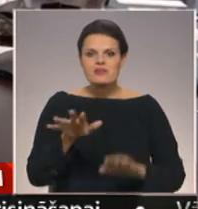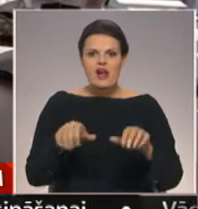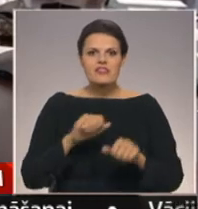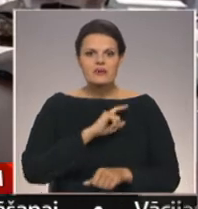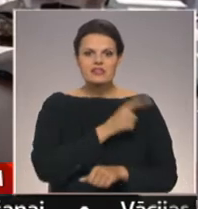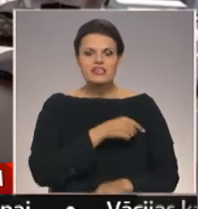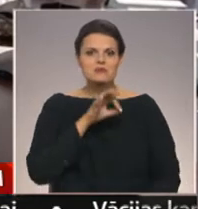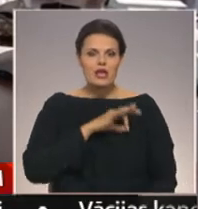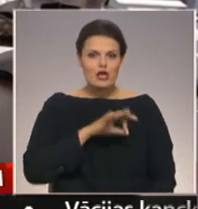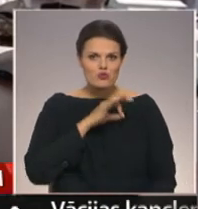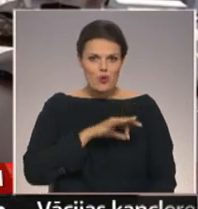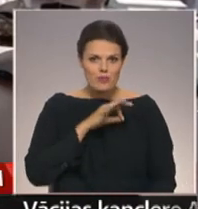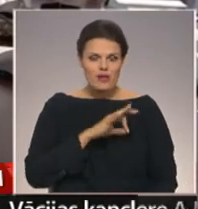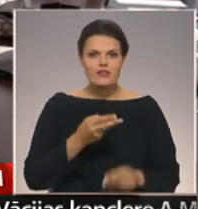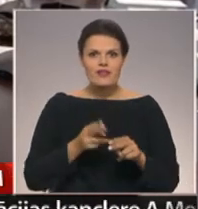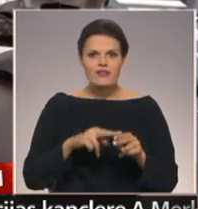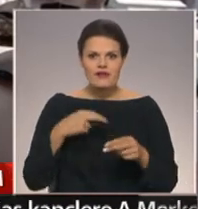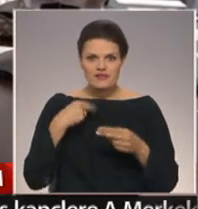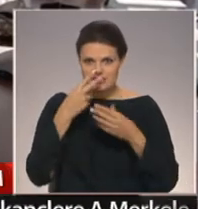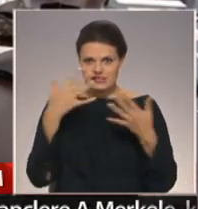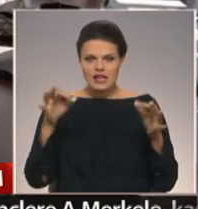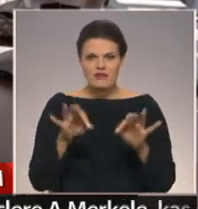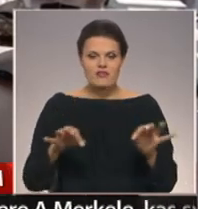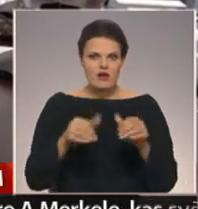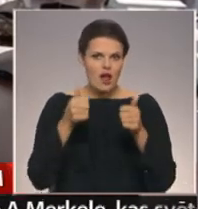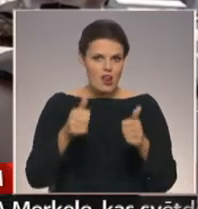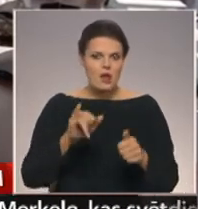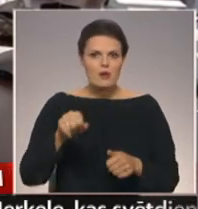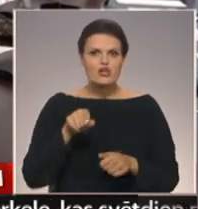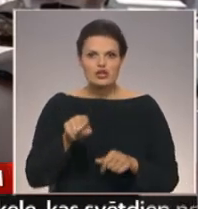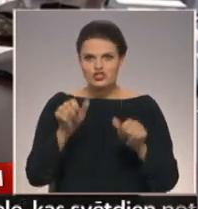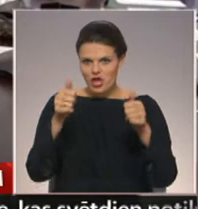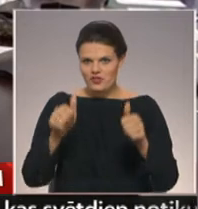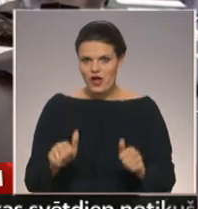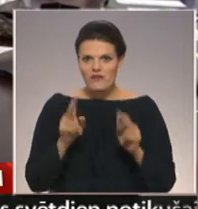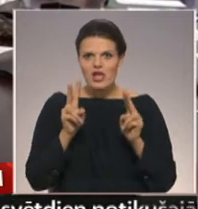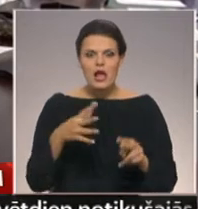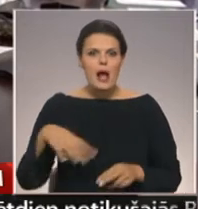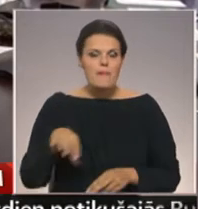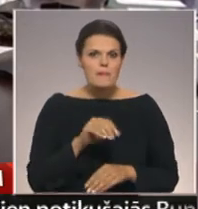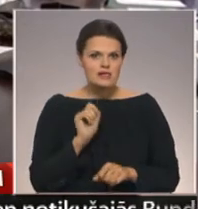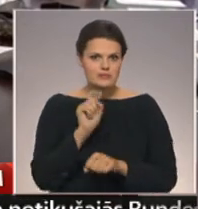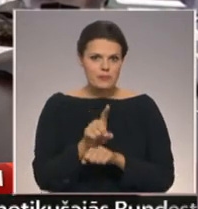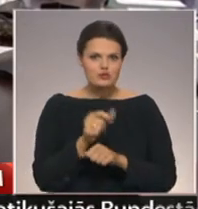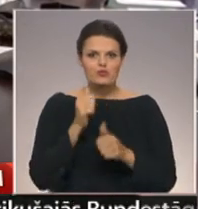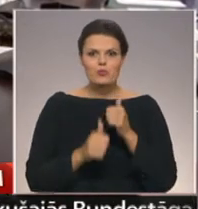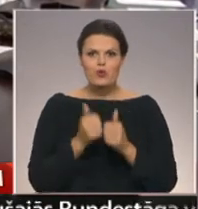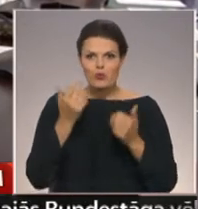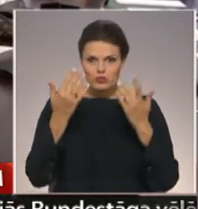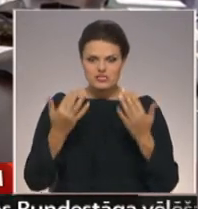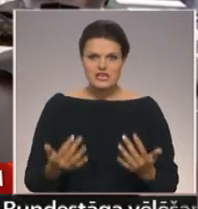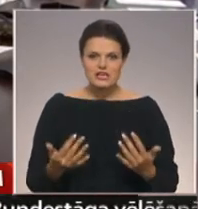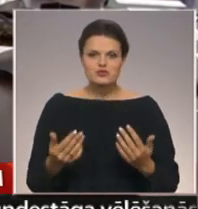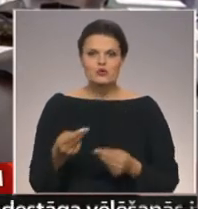iespēja nopelnīt, tad es neredzu nekā peļam, ja šādā veidā, ka mēs pasūtām konkursa